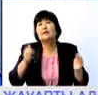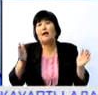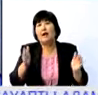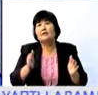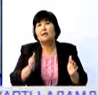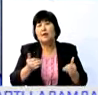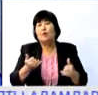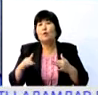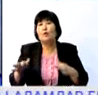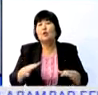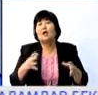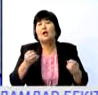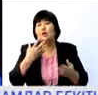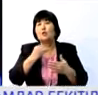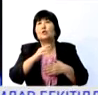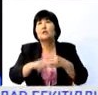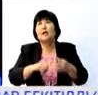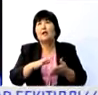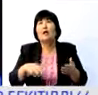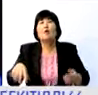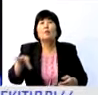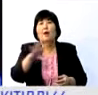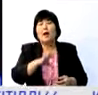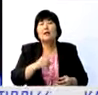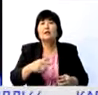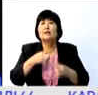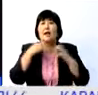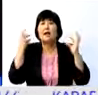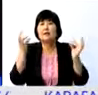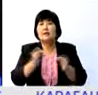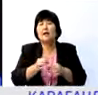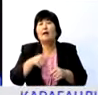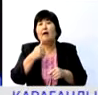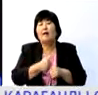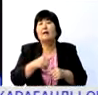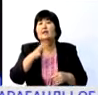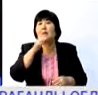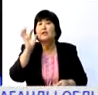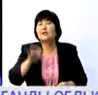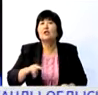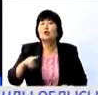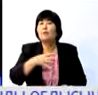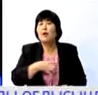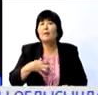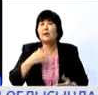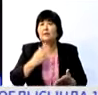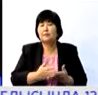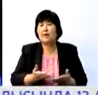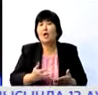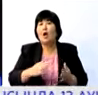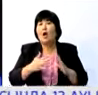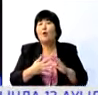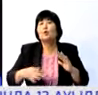Бұл іс-шара әлде де өз жалғасын табады. Негізі барлығына тағылады. Алғашқы сәтте бізде республикалық маңызы бар